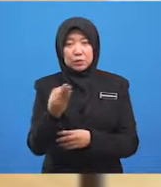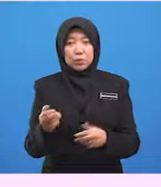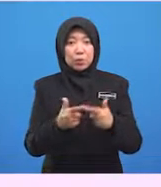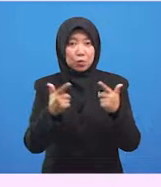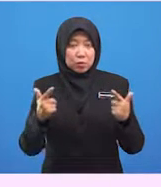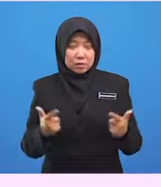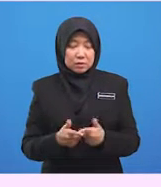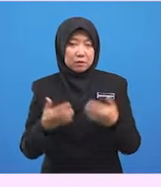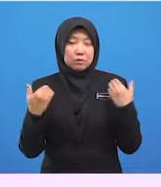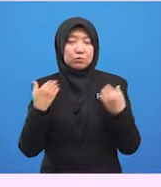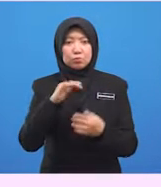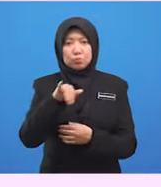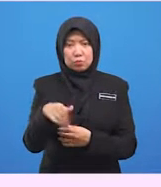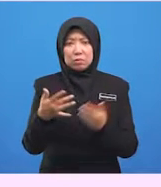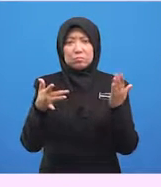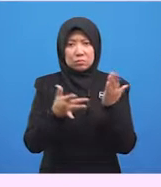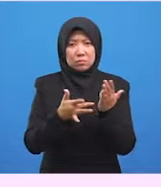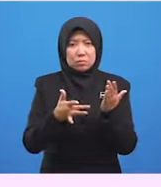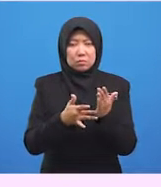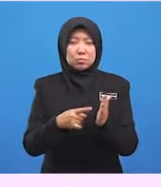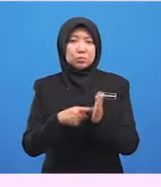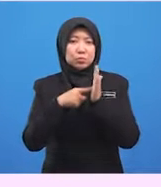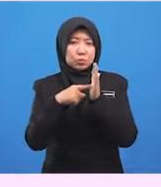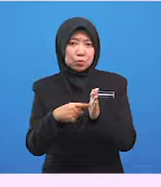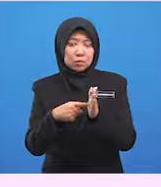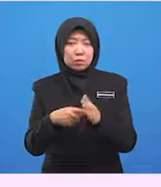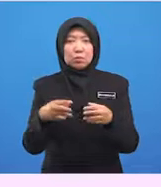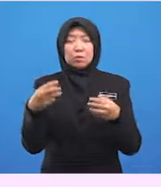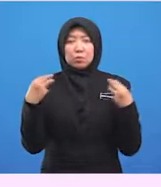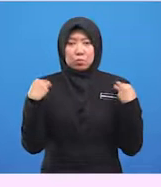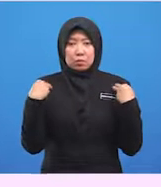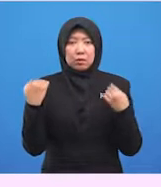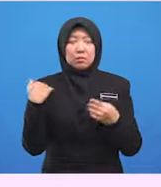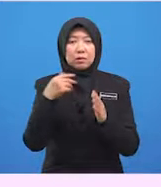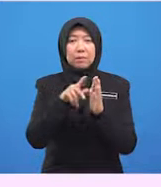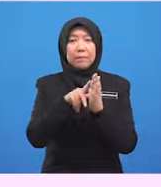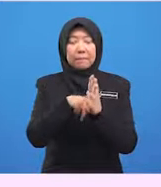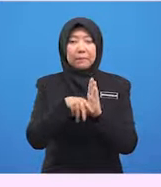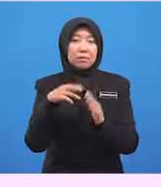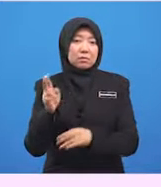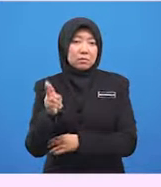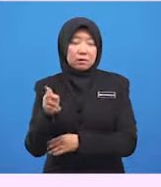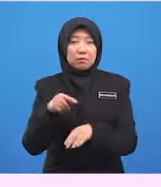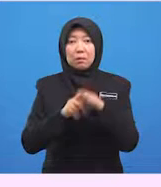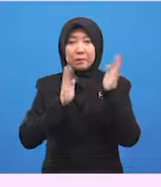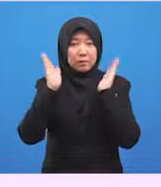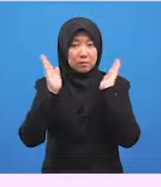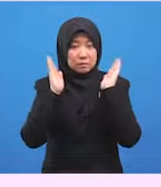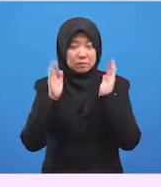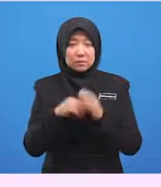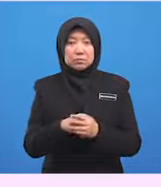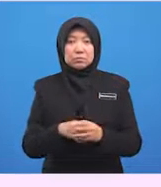juga faktor teknologi yang menunjukkan wujud dan zaman prasejarah di Mesir melalui